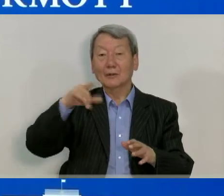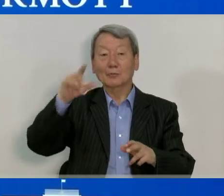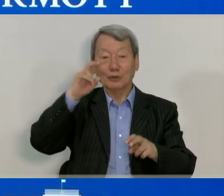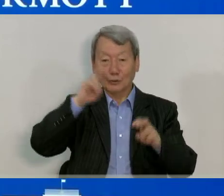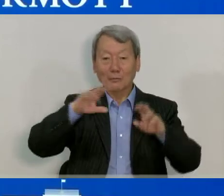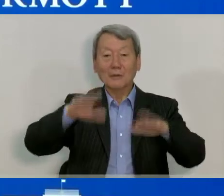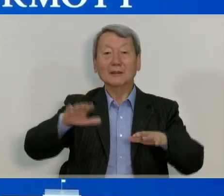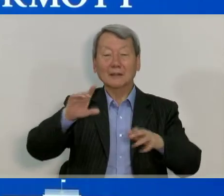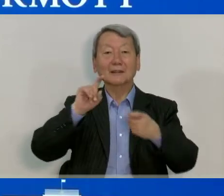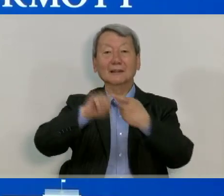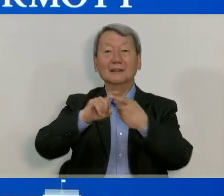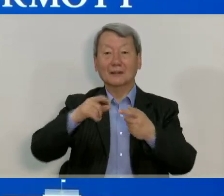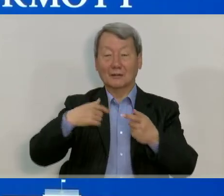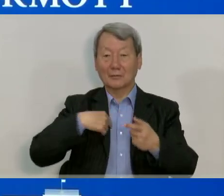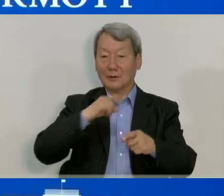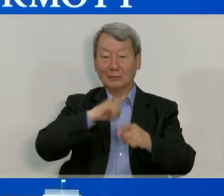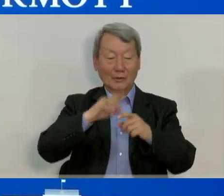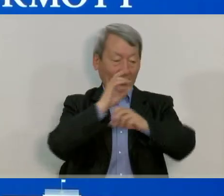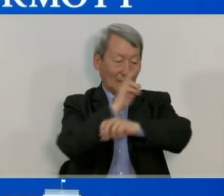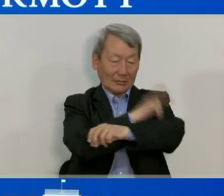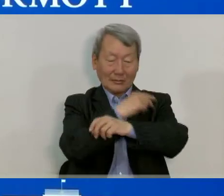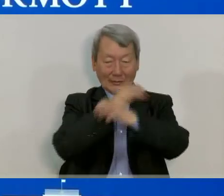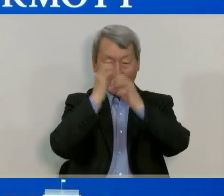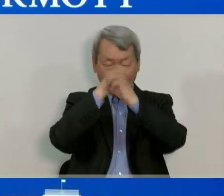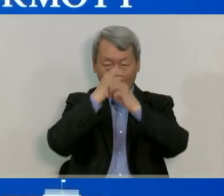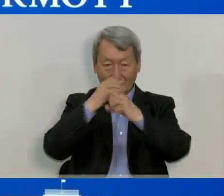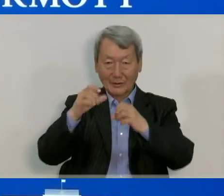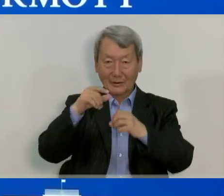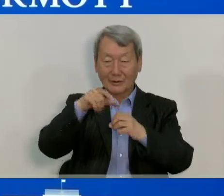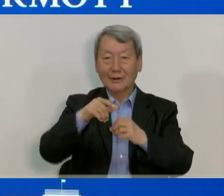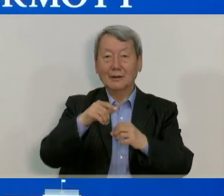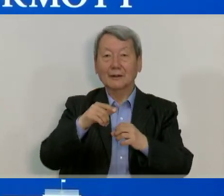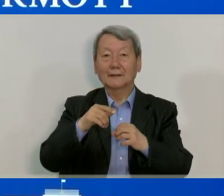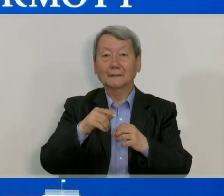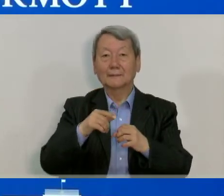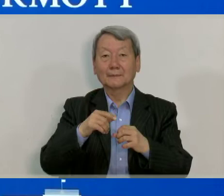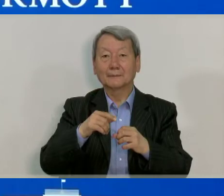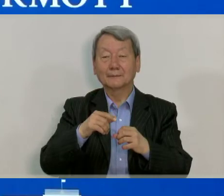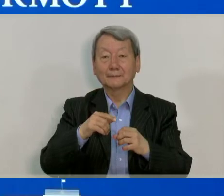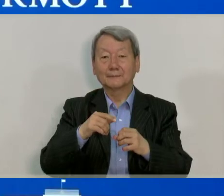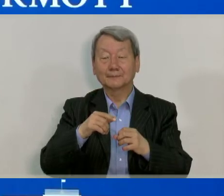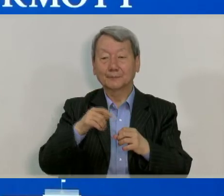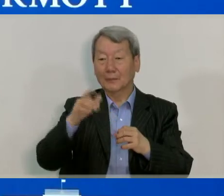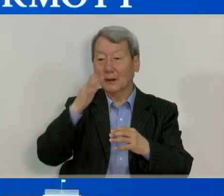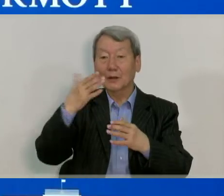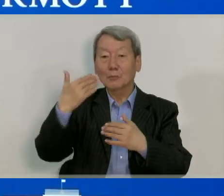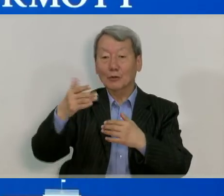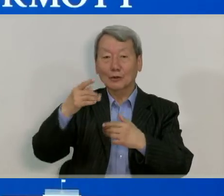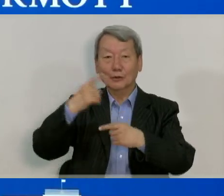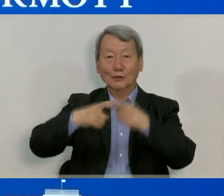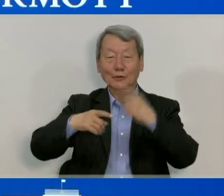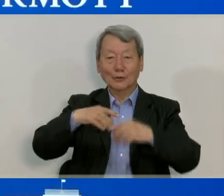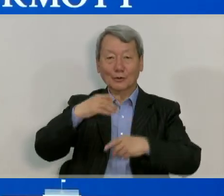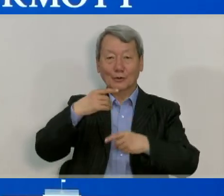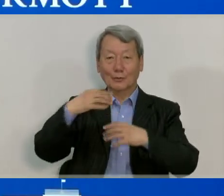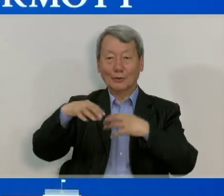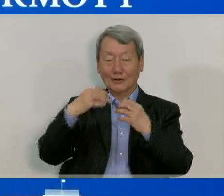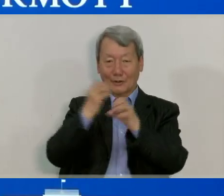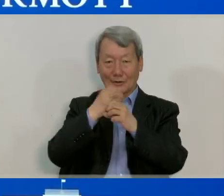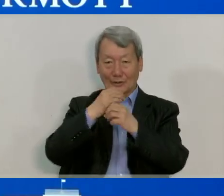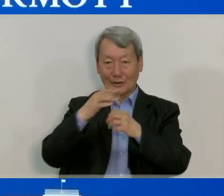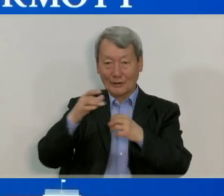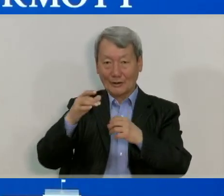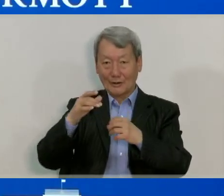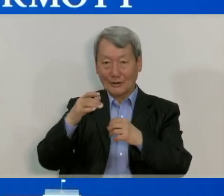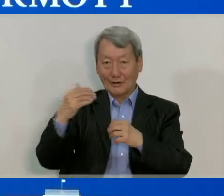деген ошол жерде лабораторияга, ал жерде жакын туугандары лабораториянын